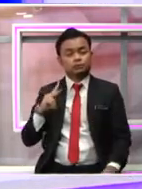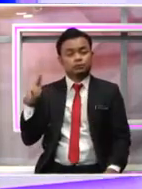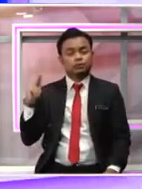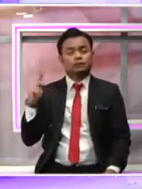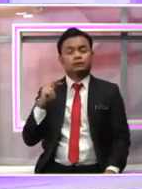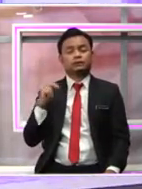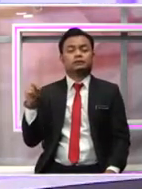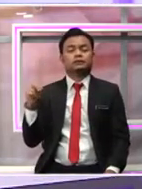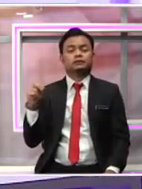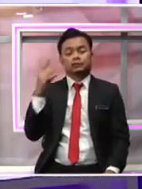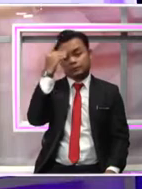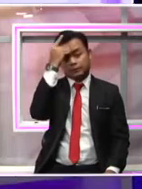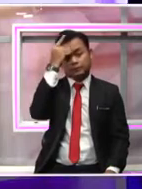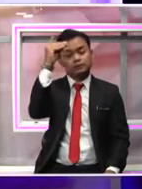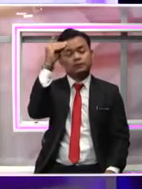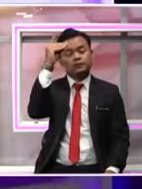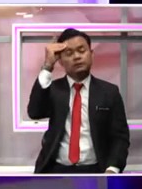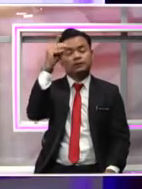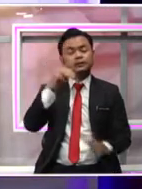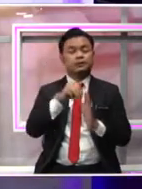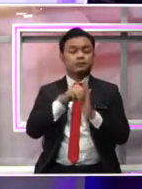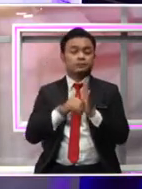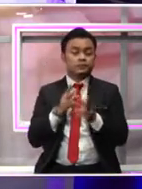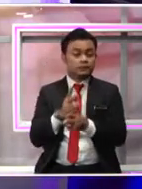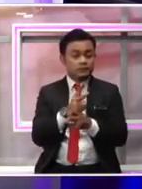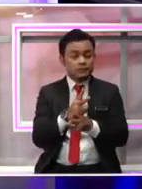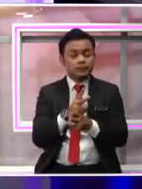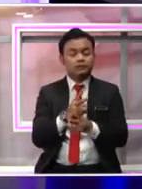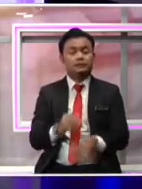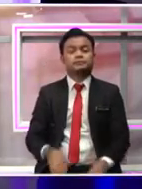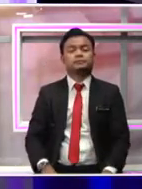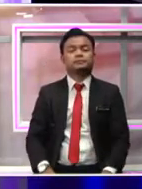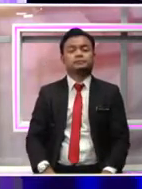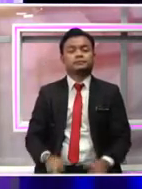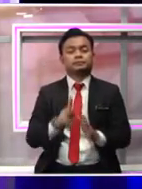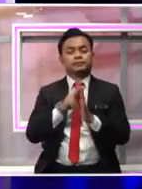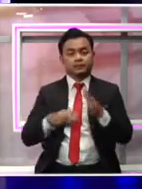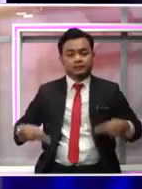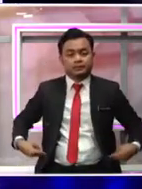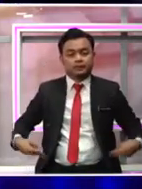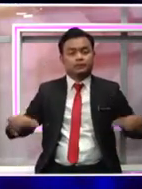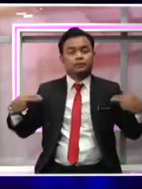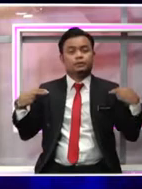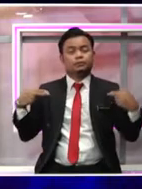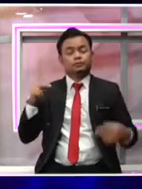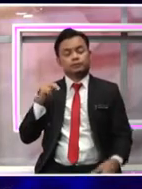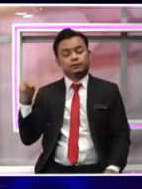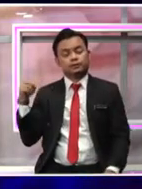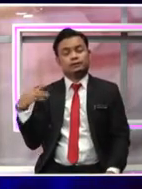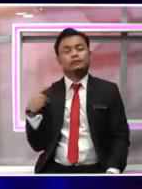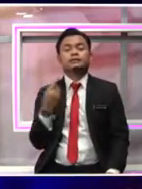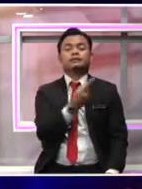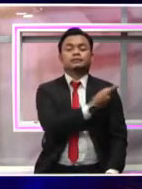Hai demi menjaga kehidupan kita